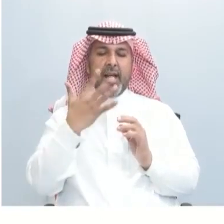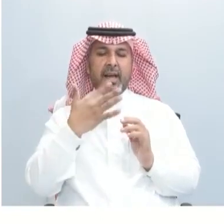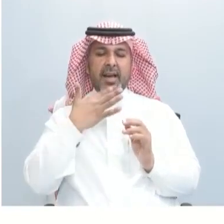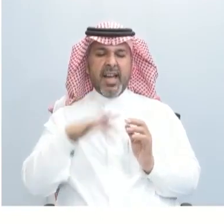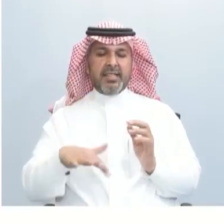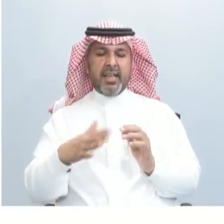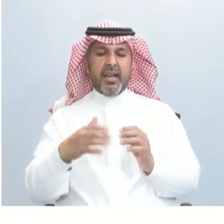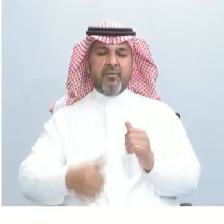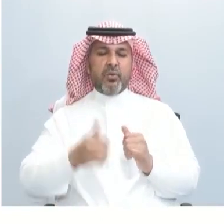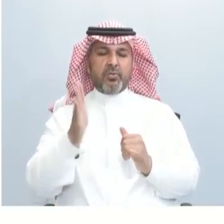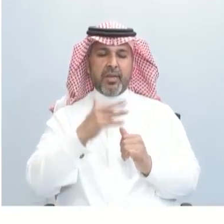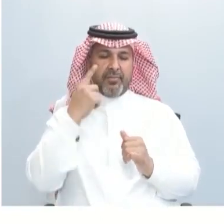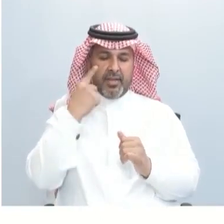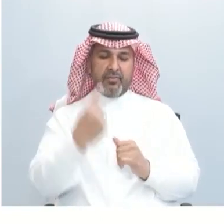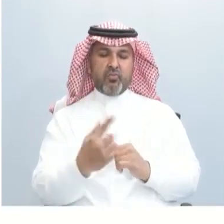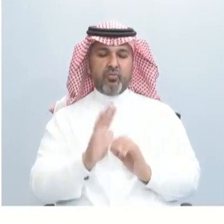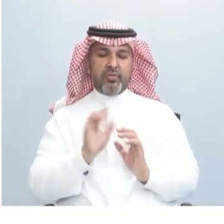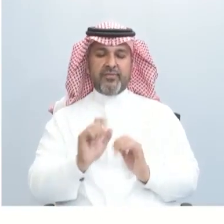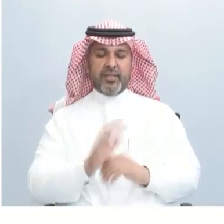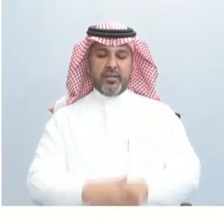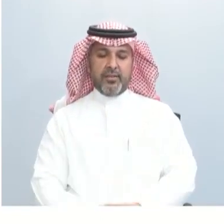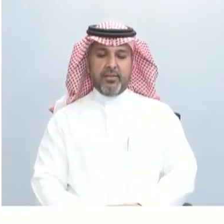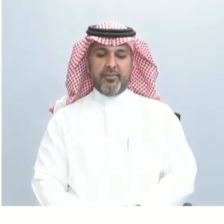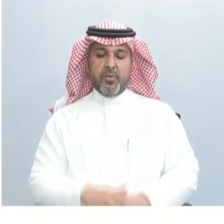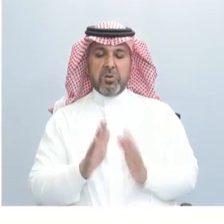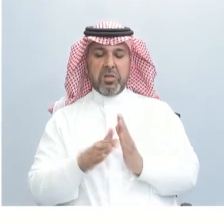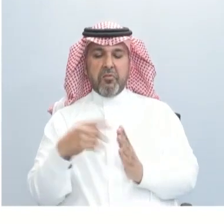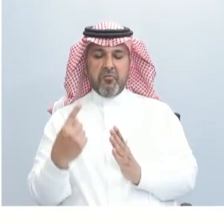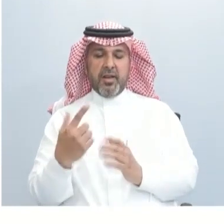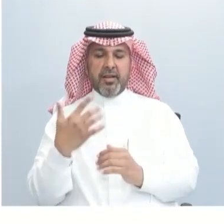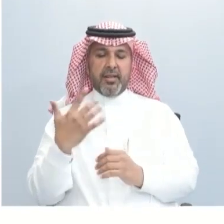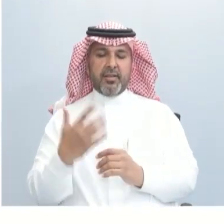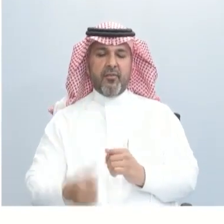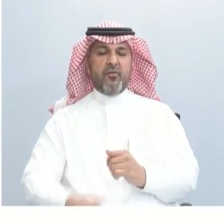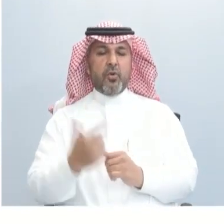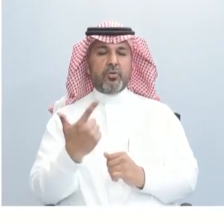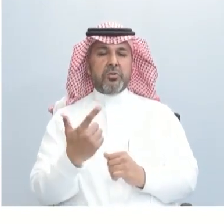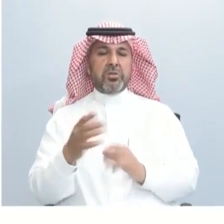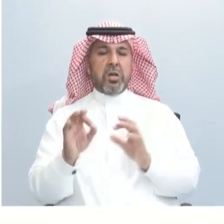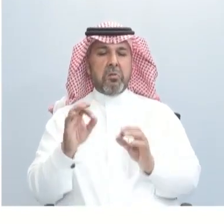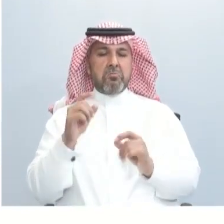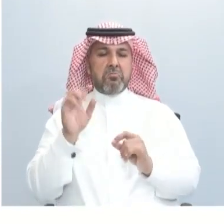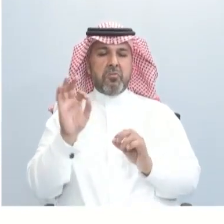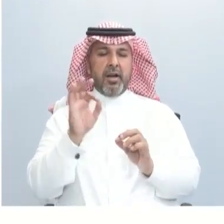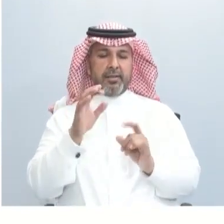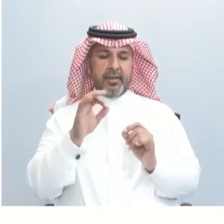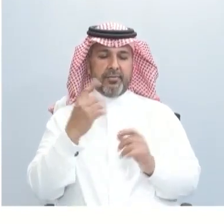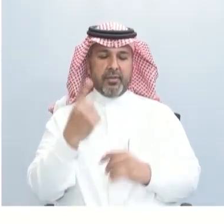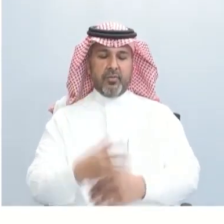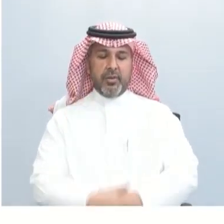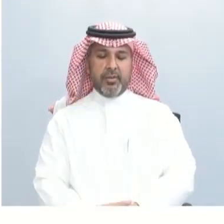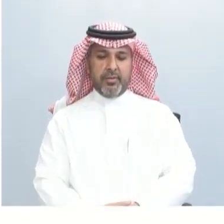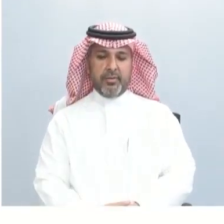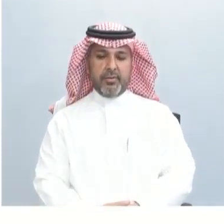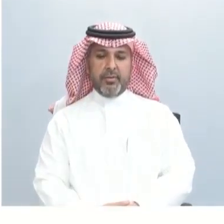جائزه واحده عدد الطرائق الممكنه خمسه لاختيار جائزه واحده العدد الثالث عدد الطرائق الممكنه اللي هو ع لاختيار